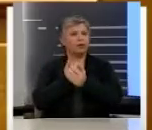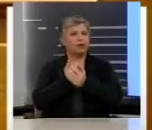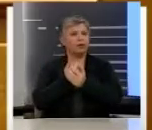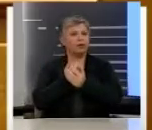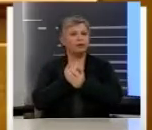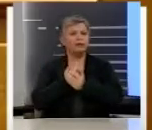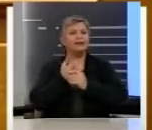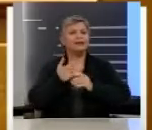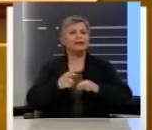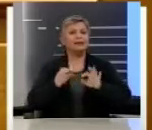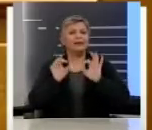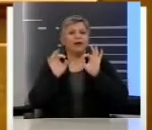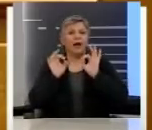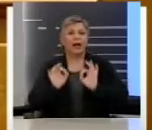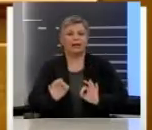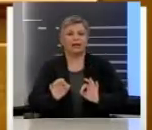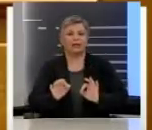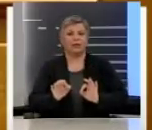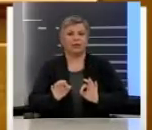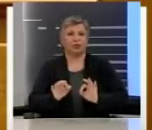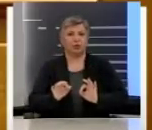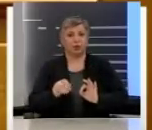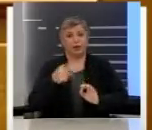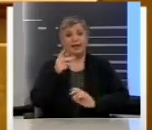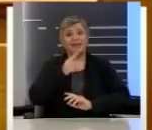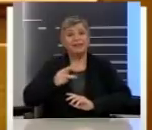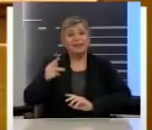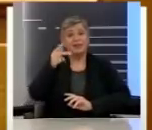συνισταμένη της συλλογικής προόδου των κοινωνιών